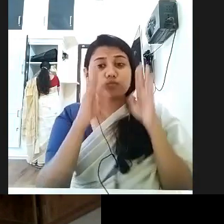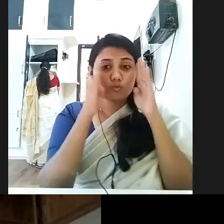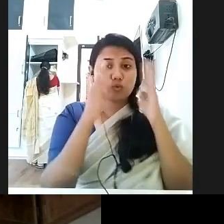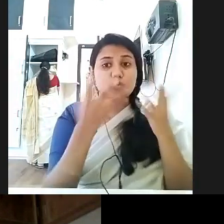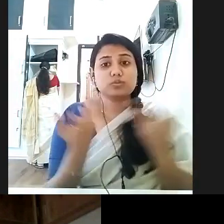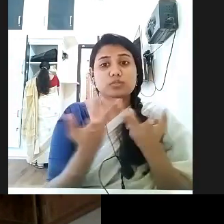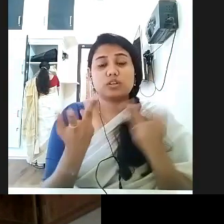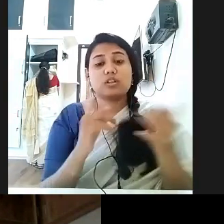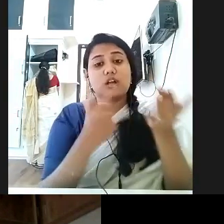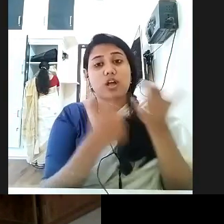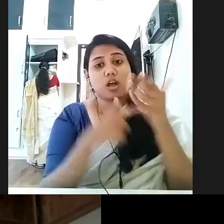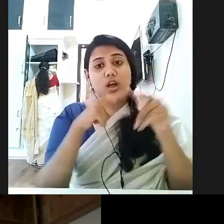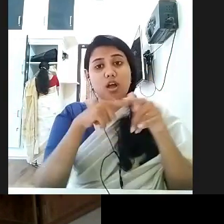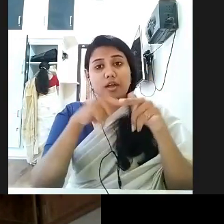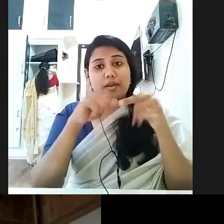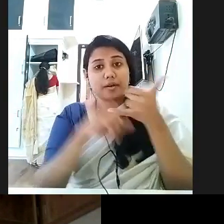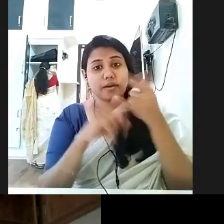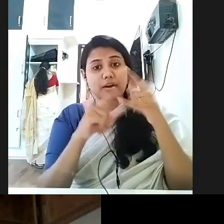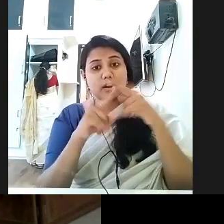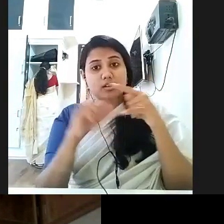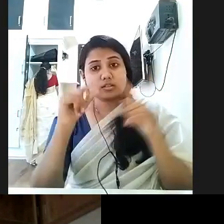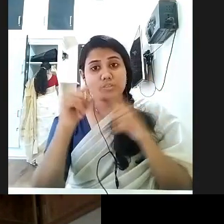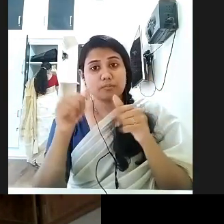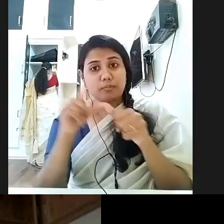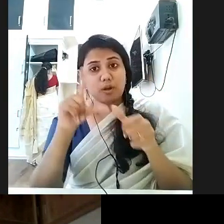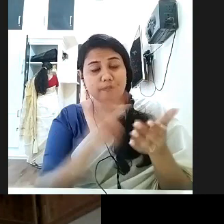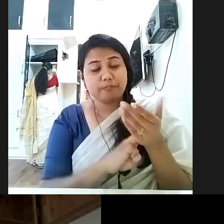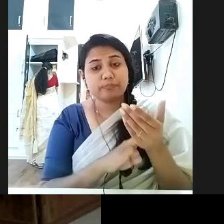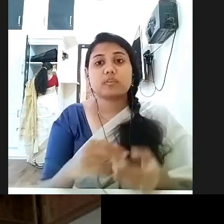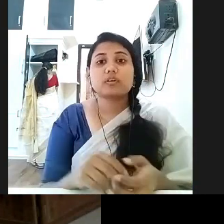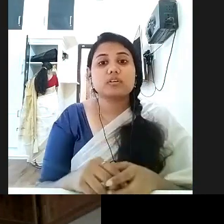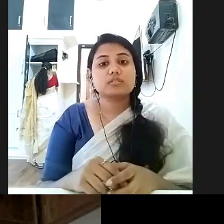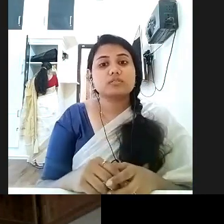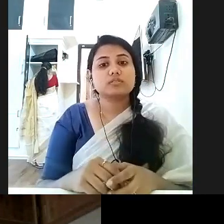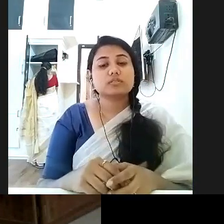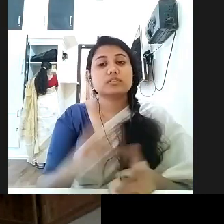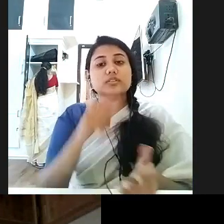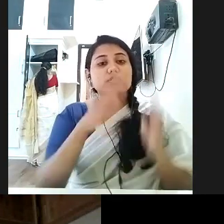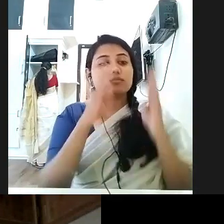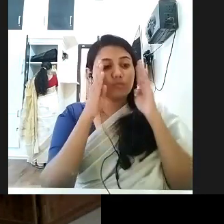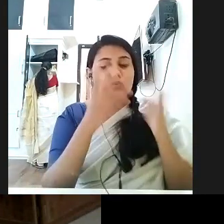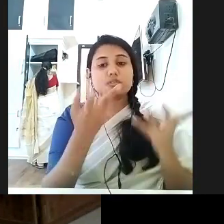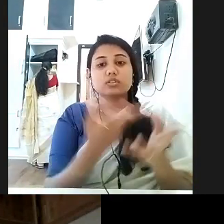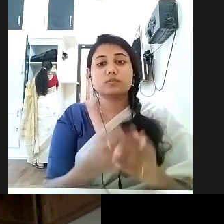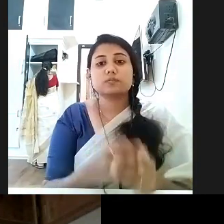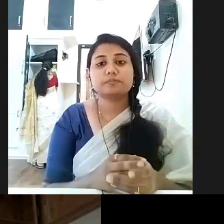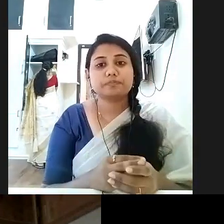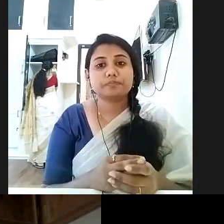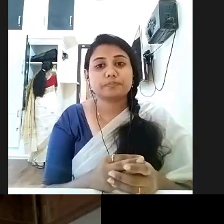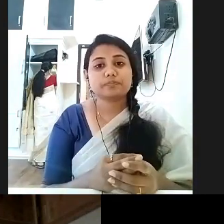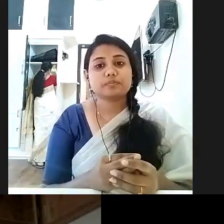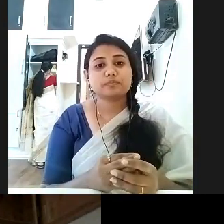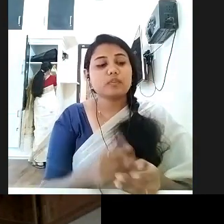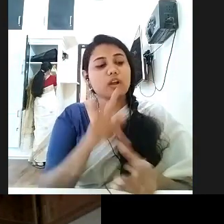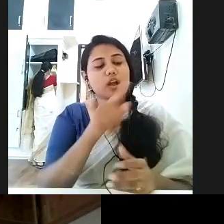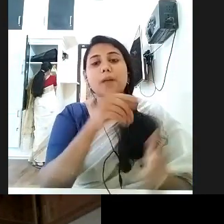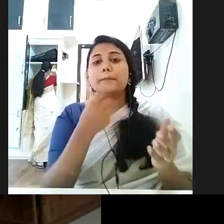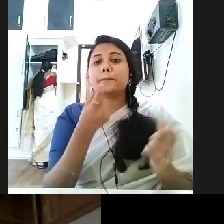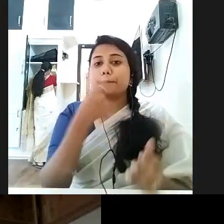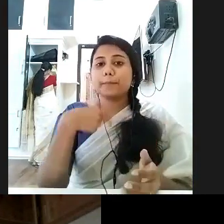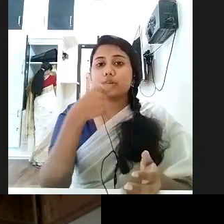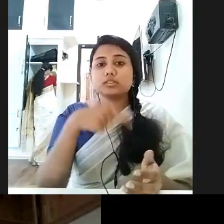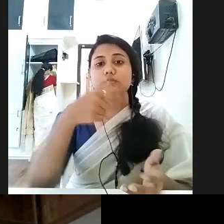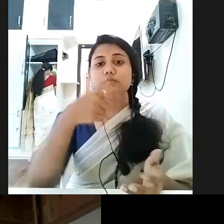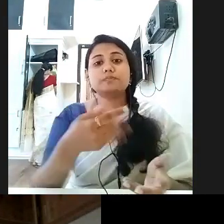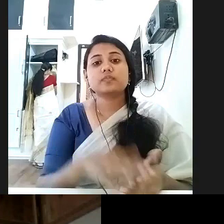ആയിരിക്കണോ? See, it is not that ഈ ഡ്രഗിലോട്ട് നമുക്ക് ഫോക്കസ് ചെയ്യണം എന്നുള്ളതല്ല, ബട്ട് the only drug that is available for us in our